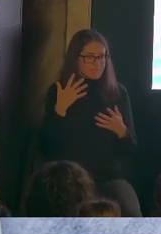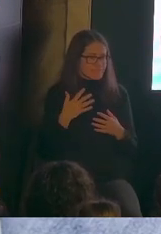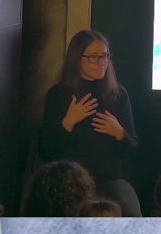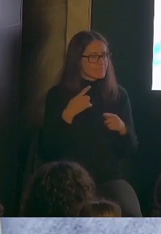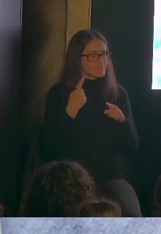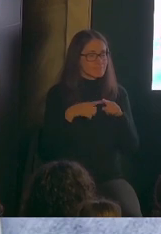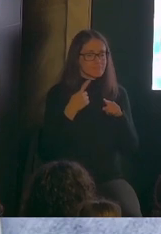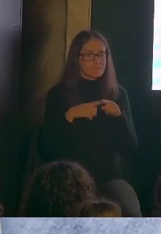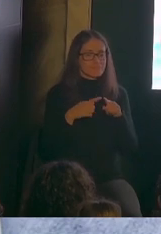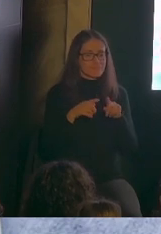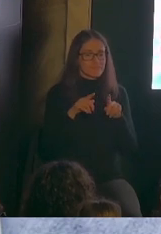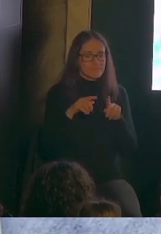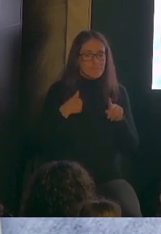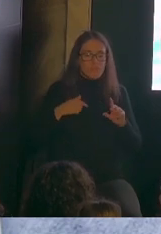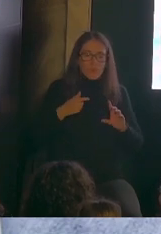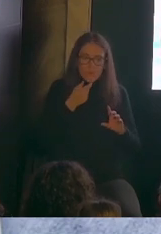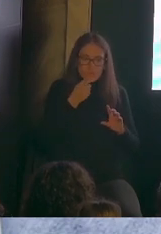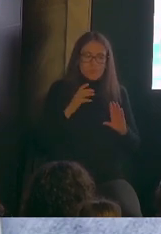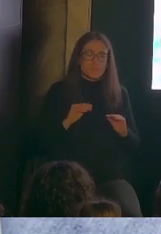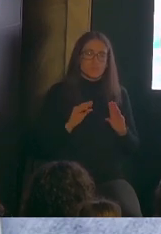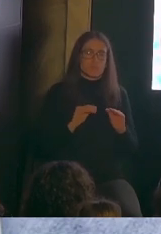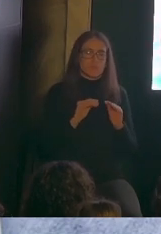Pastisseria amb menys sucres. Vale?